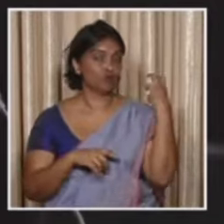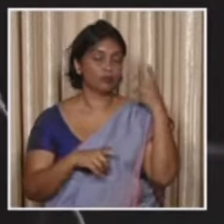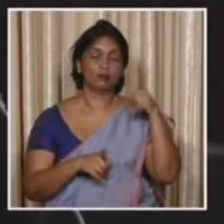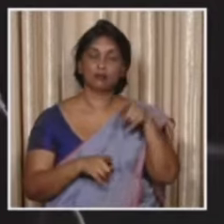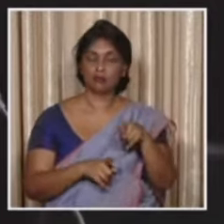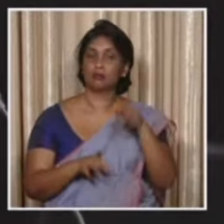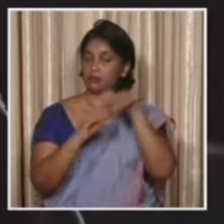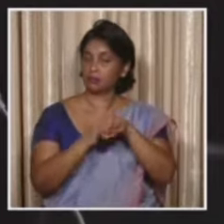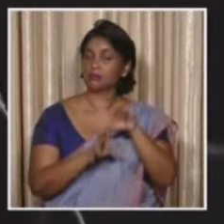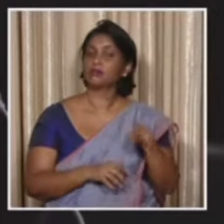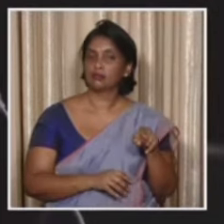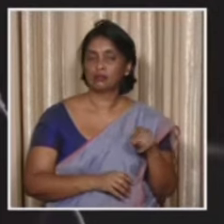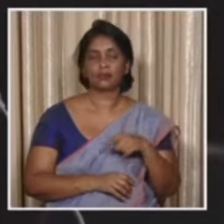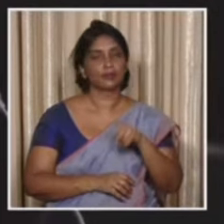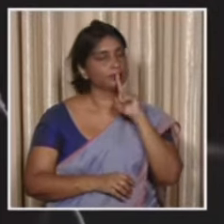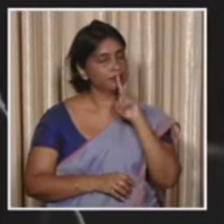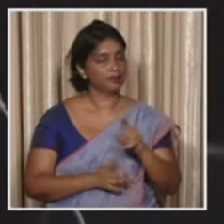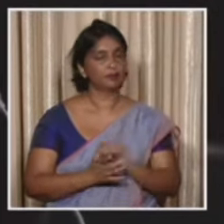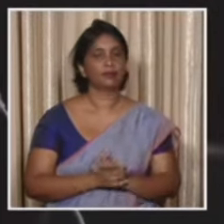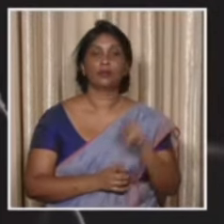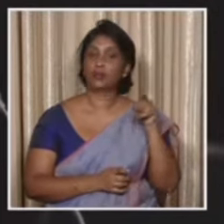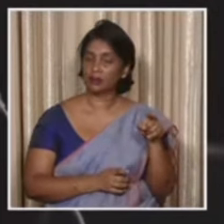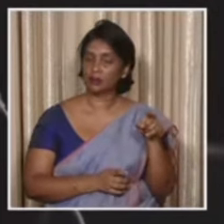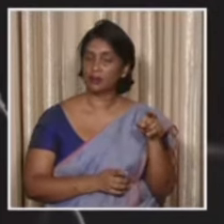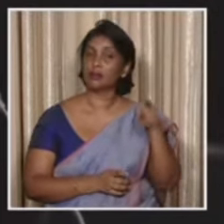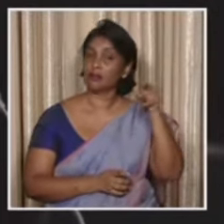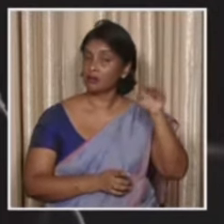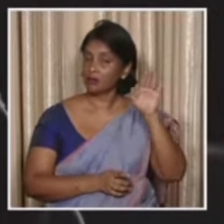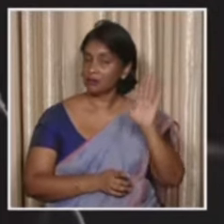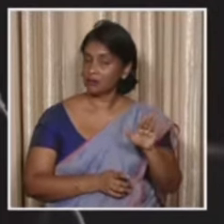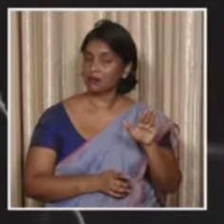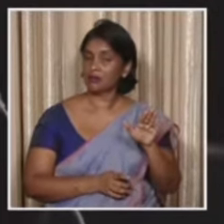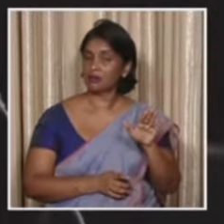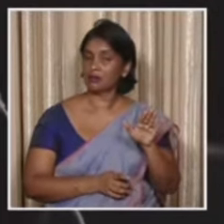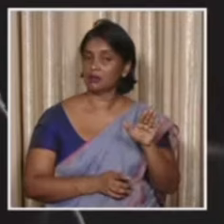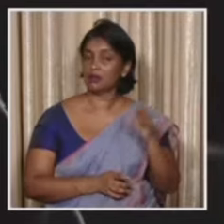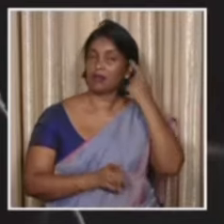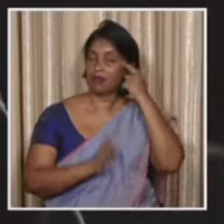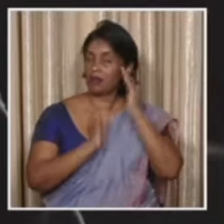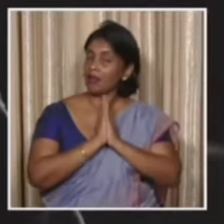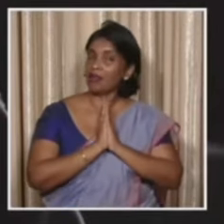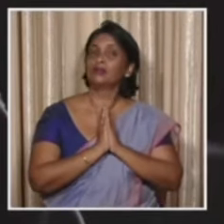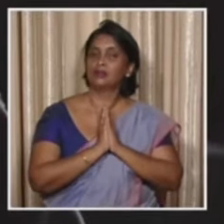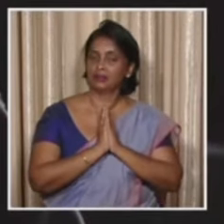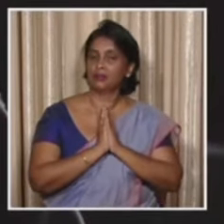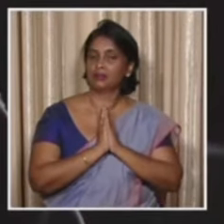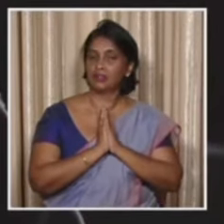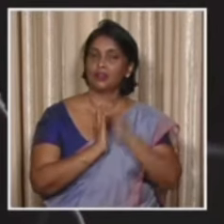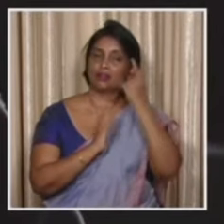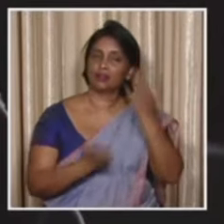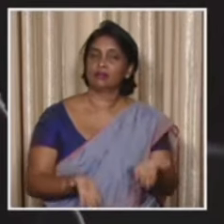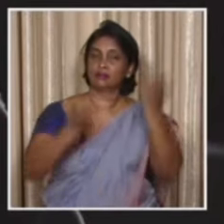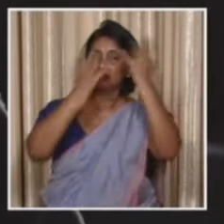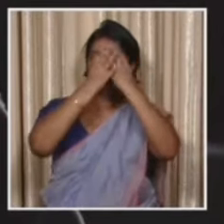ஜனதாவ சிட்டினவாய் கீனேக்க சந்தான் கருமின் எத்துமாட்ட எத்துமா அதாப்பு ஆகமே ஹட்டியட்ட நிவன்